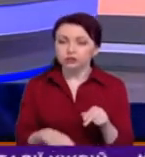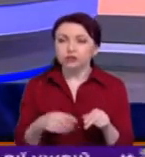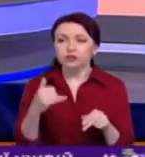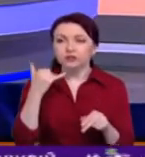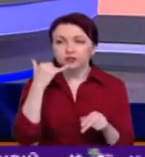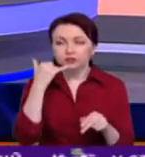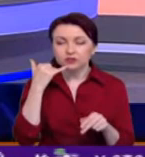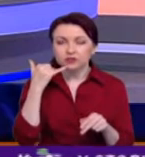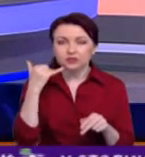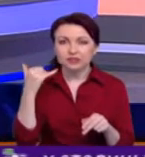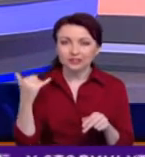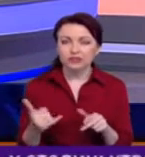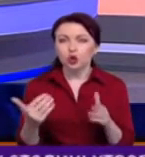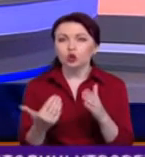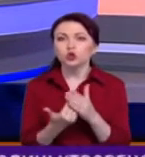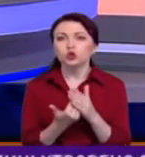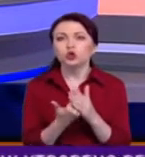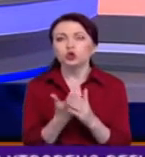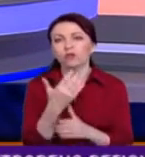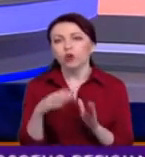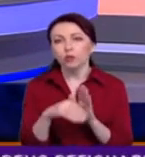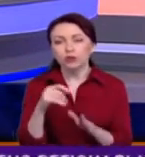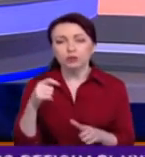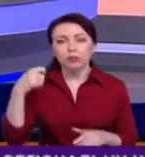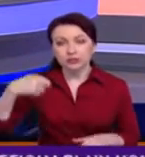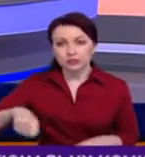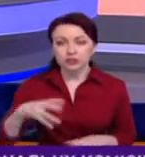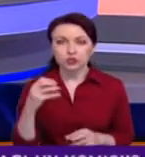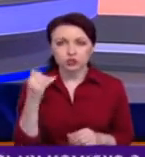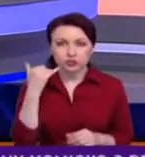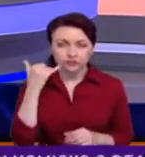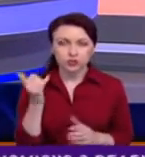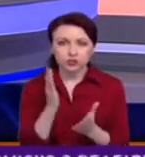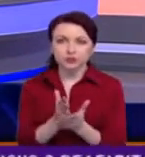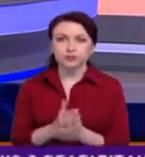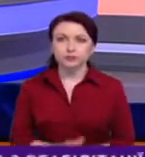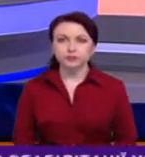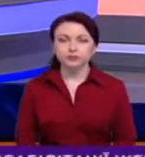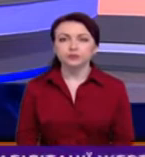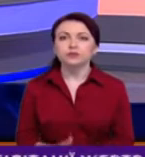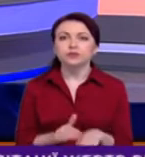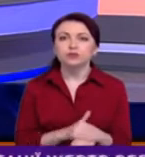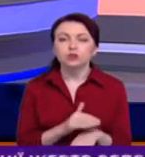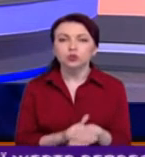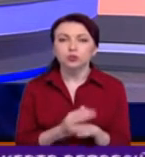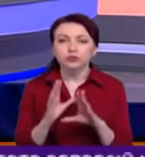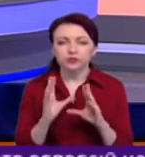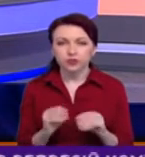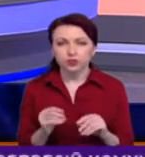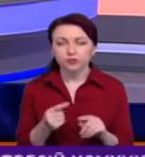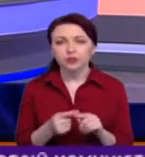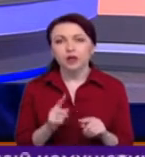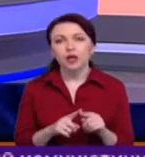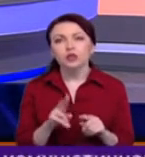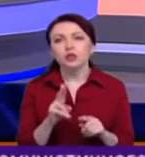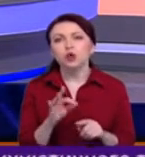перипетіями, новообраний президент парламенту, я так розумію. У нас телефонний дзвінок. Алло. Добрий вечір. Добрий вечір. Это Константин,